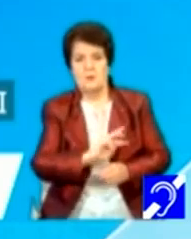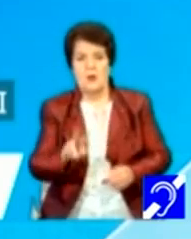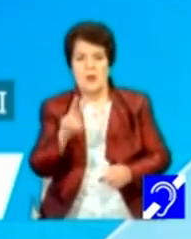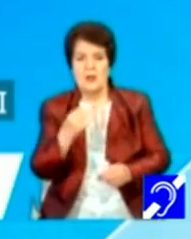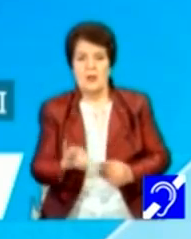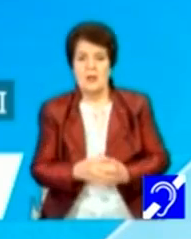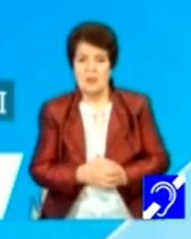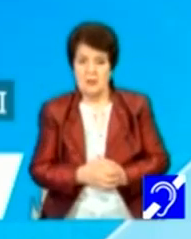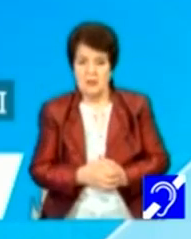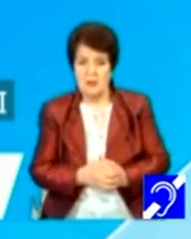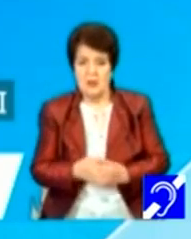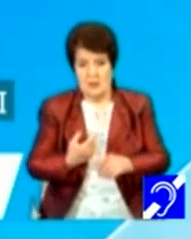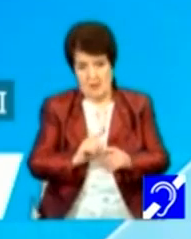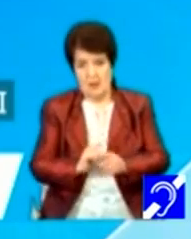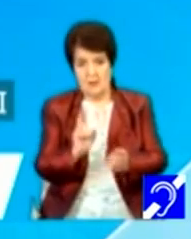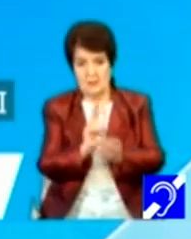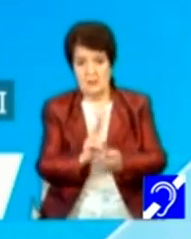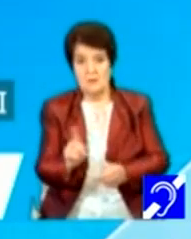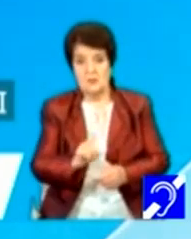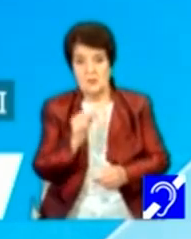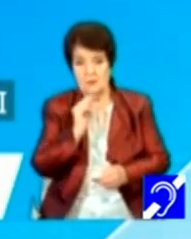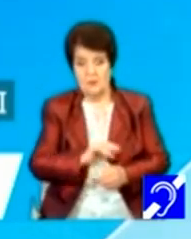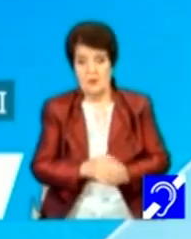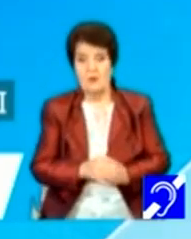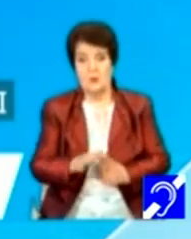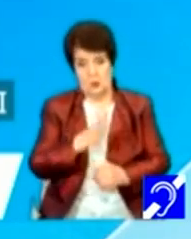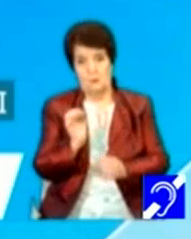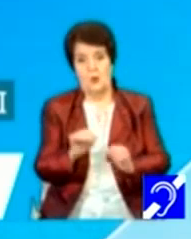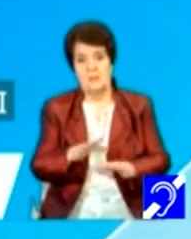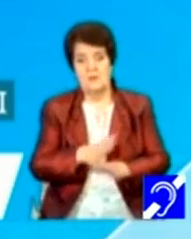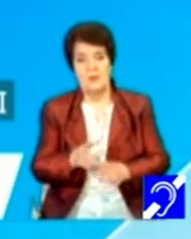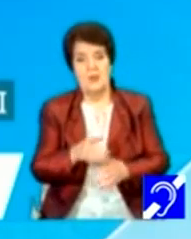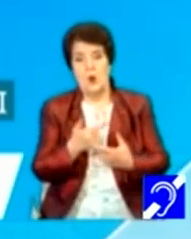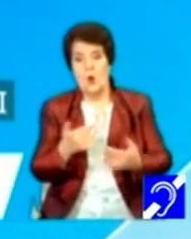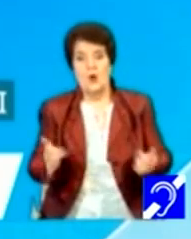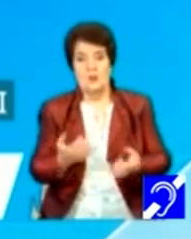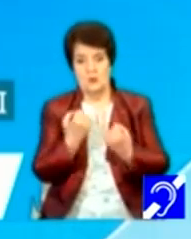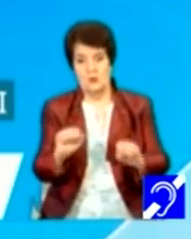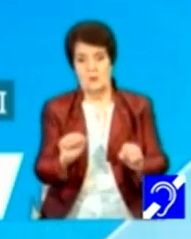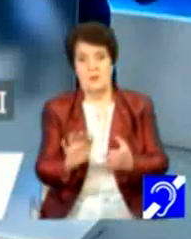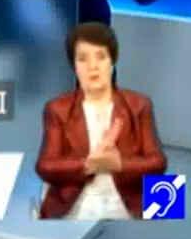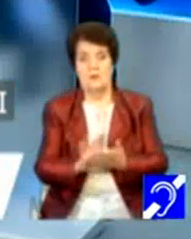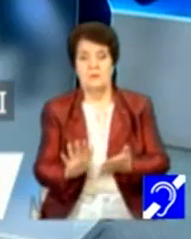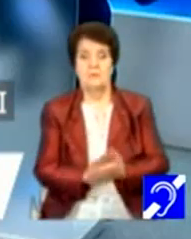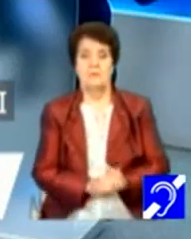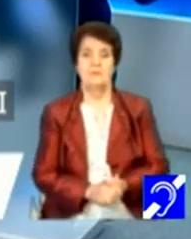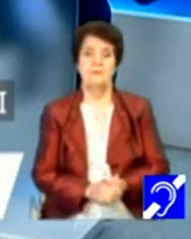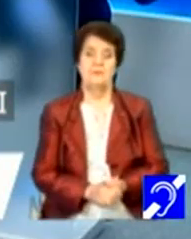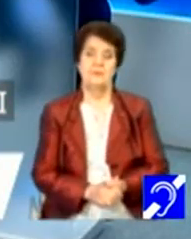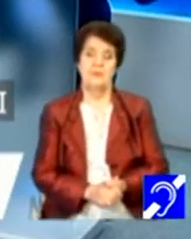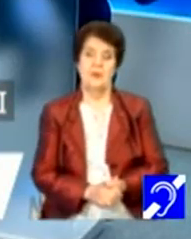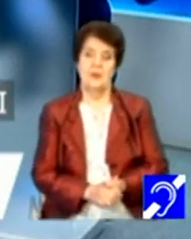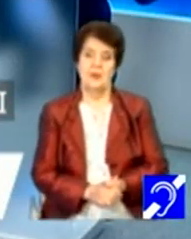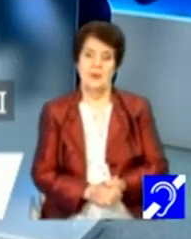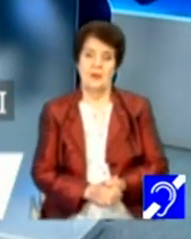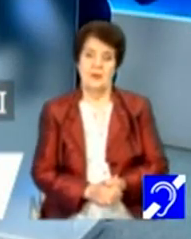sancțiuni. Iată ce se întâmplă pentru că oamenii scapă nevinoveți și știu că pot să facă orice ticăloșenie și vor scăpa basma curată. Mulțumesc!